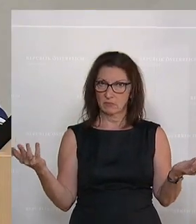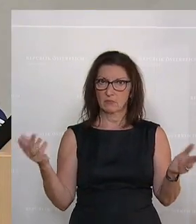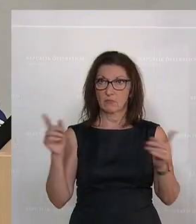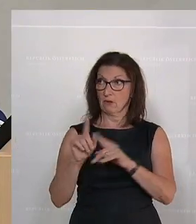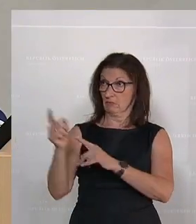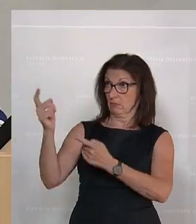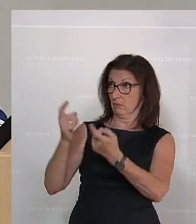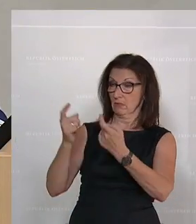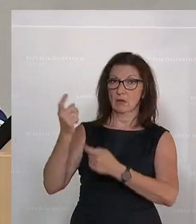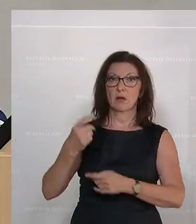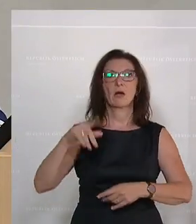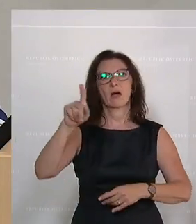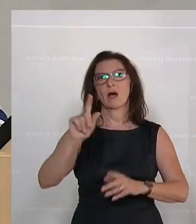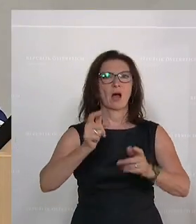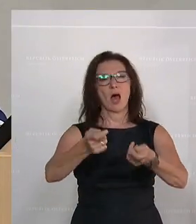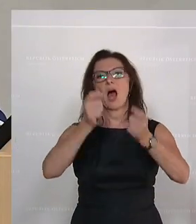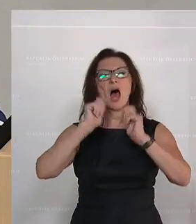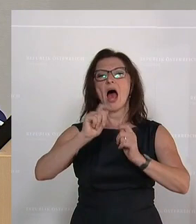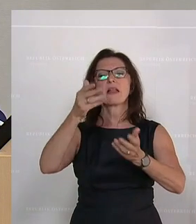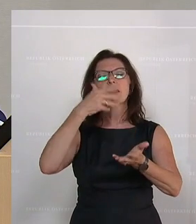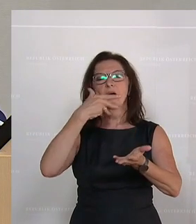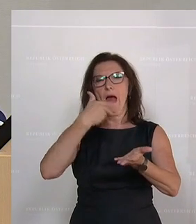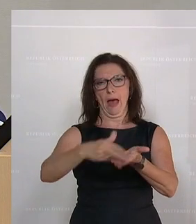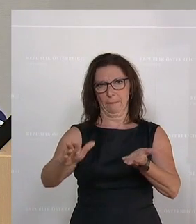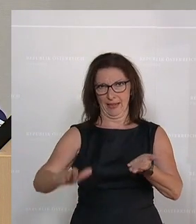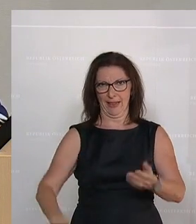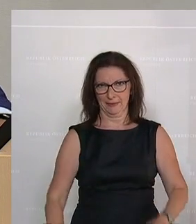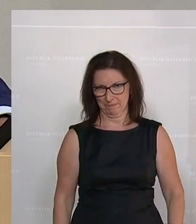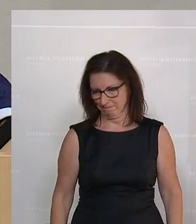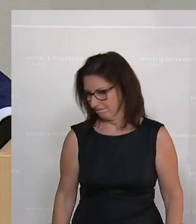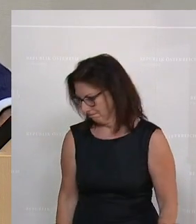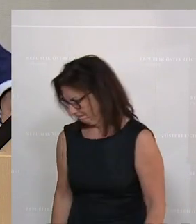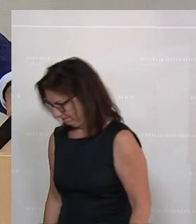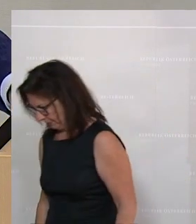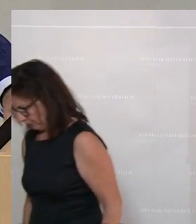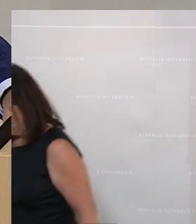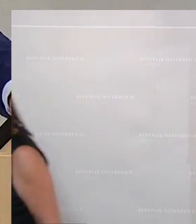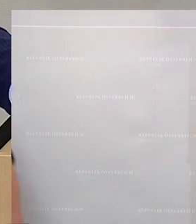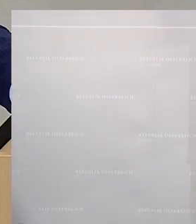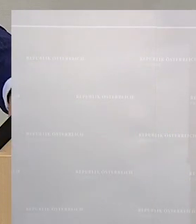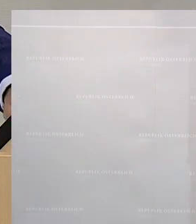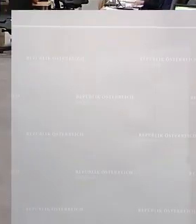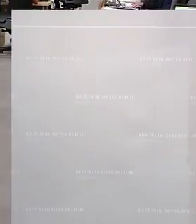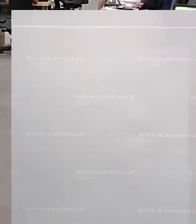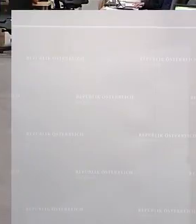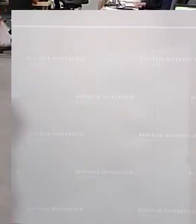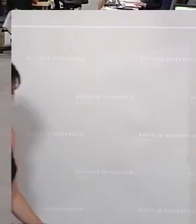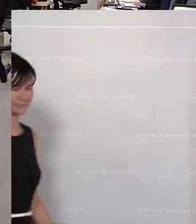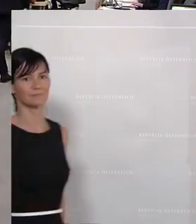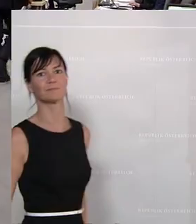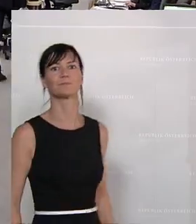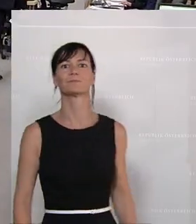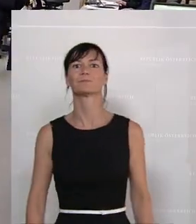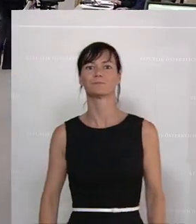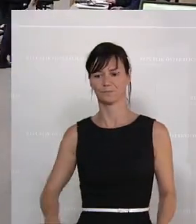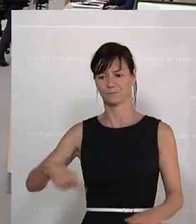weite die mehrheit der anträge abgelehnt so wortgewaltige antrag auf herbei schaffung des gesundheits- und sozialminister johannes